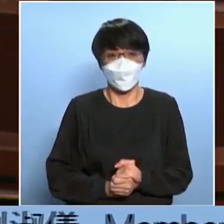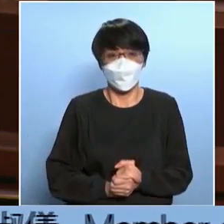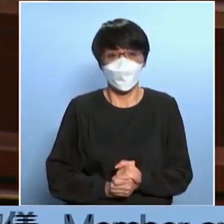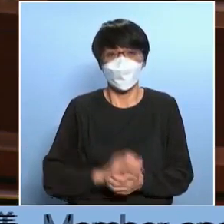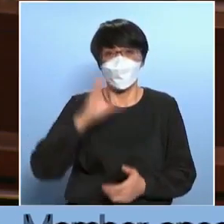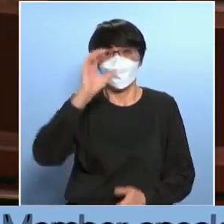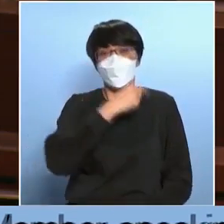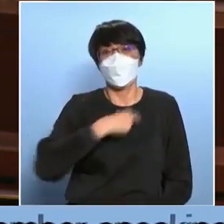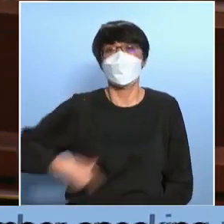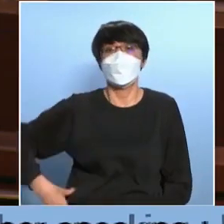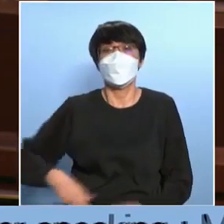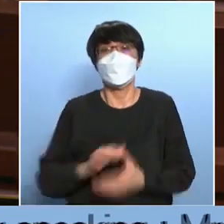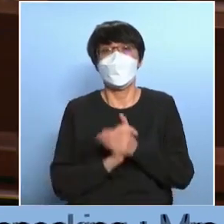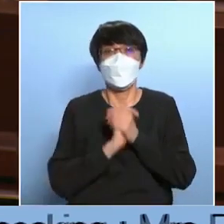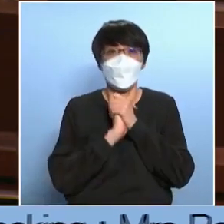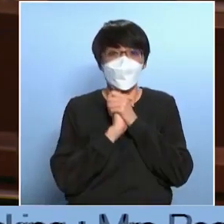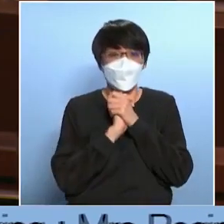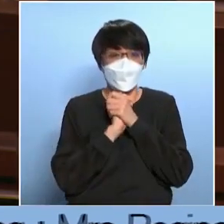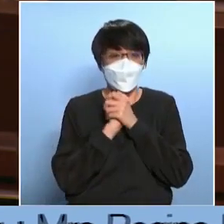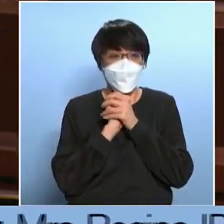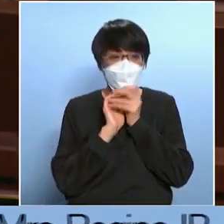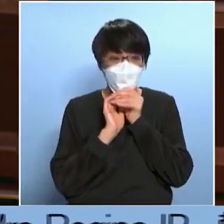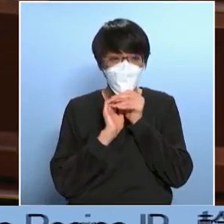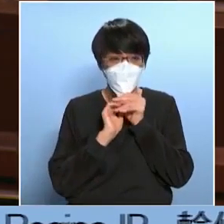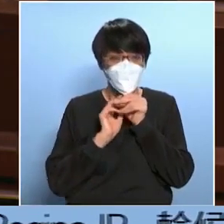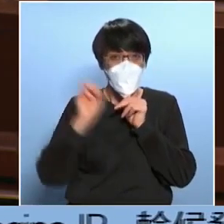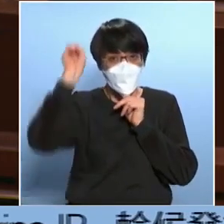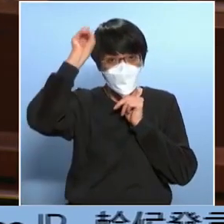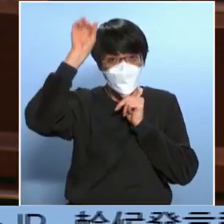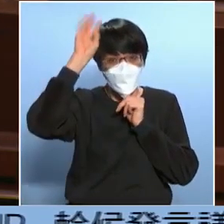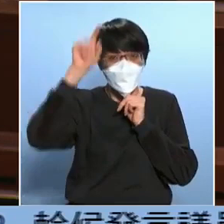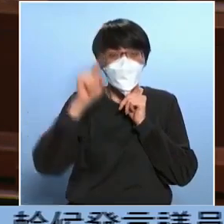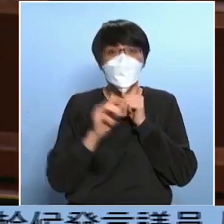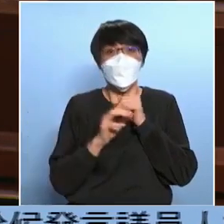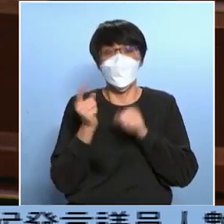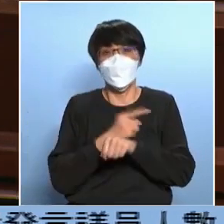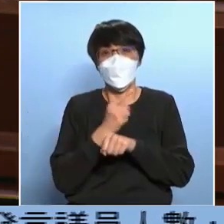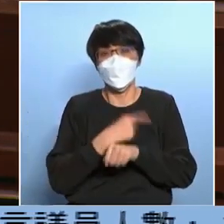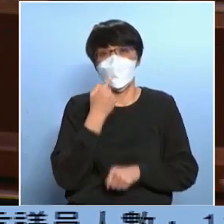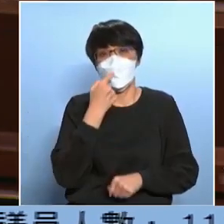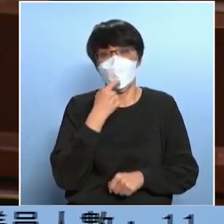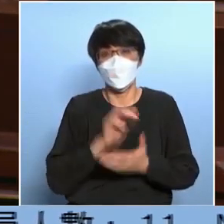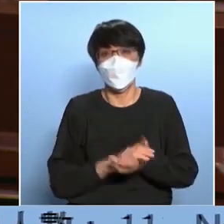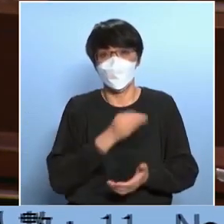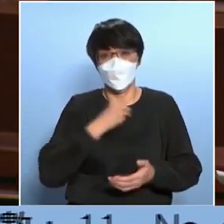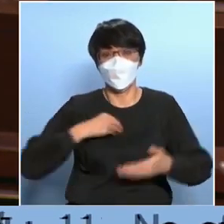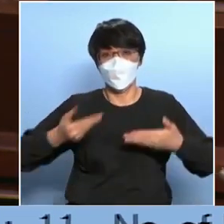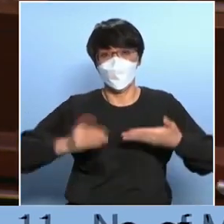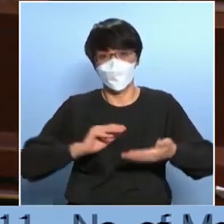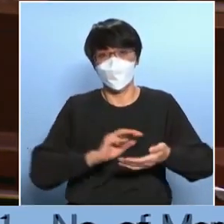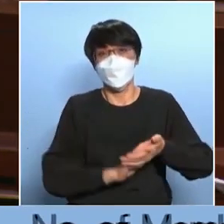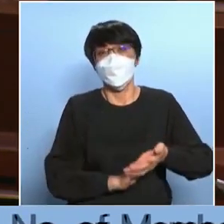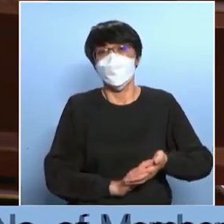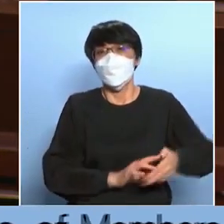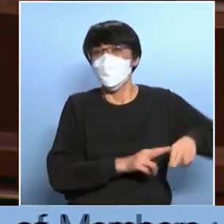陳榮恩議員嗰個建議話短期推出牙科醫療券係有啲保留